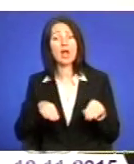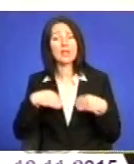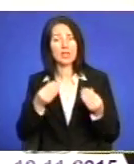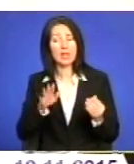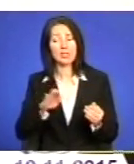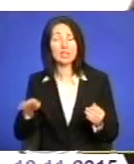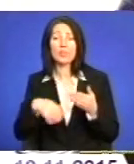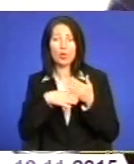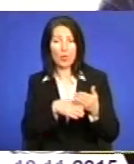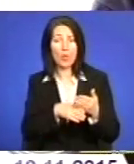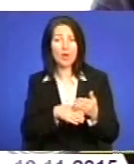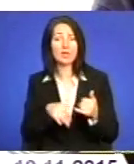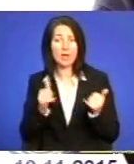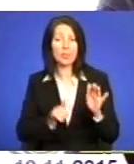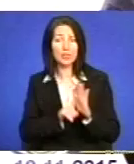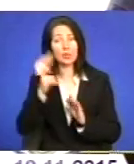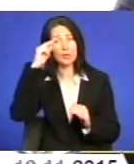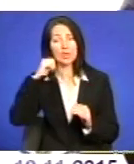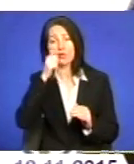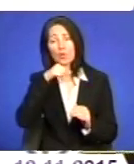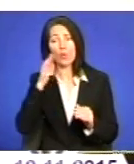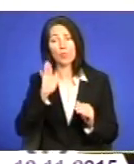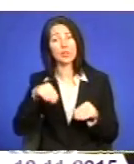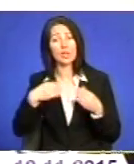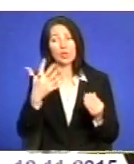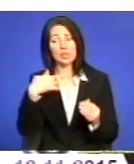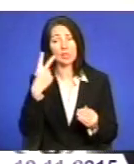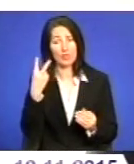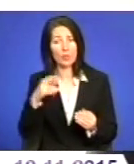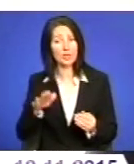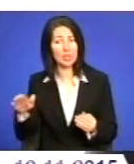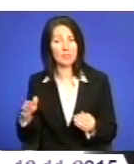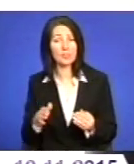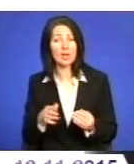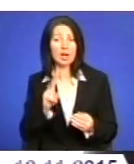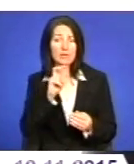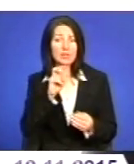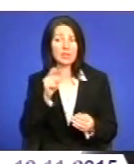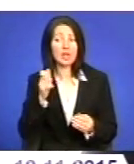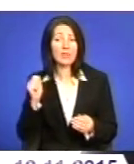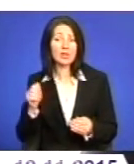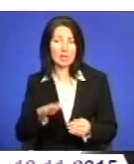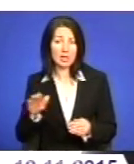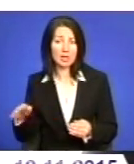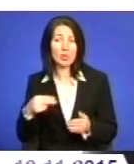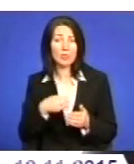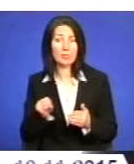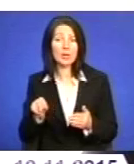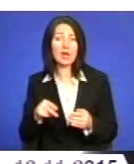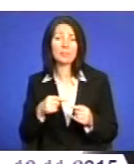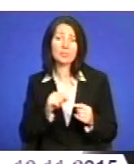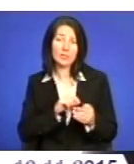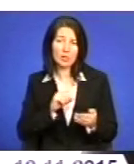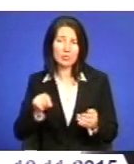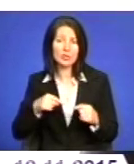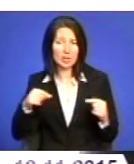навчального року. Це було надано 52 дітям з розрахунку 200 гривень на дитину, придбання канцелярських